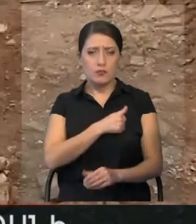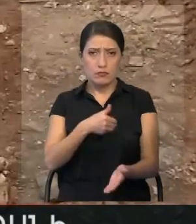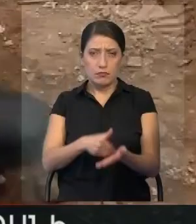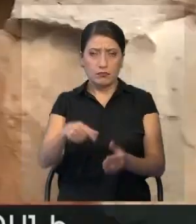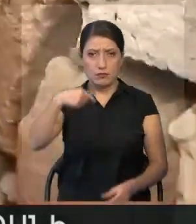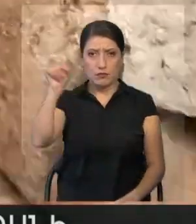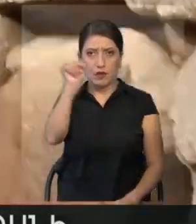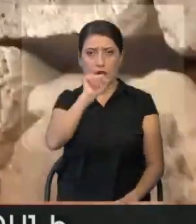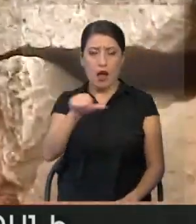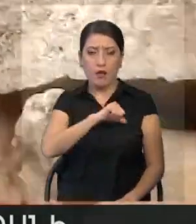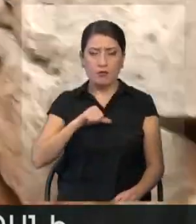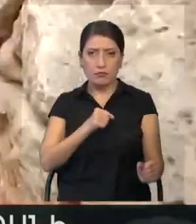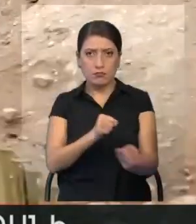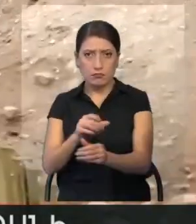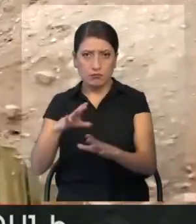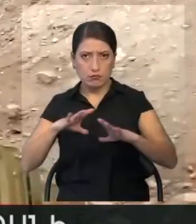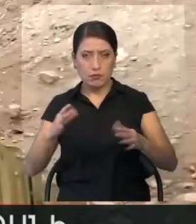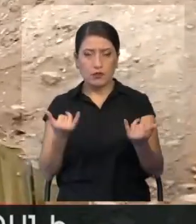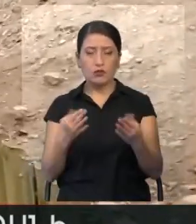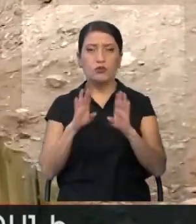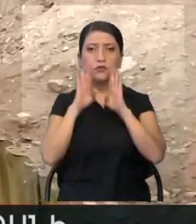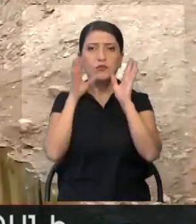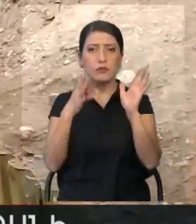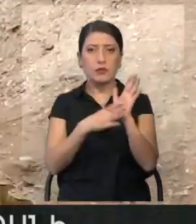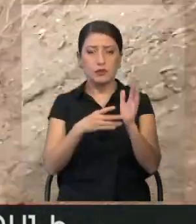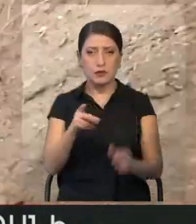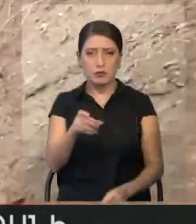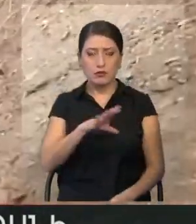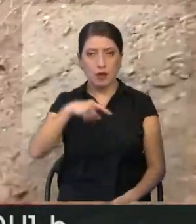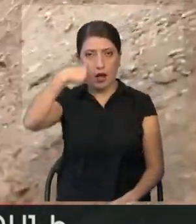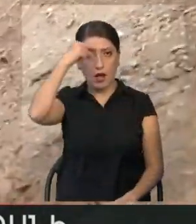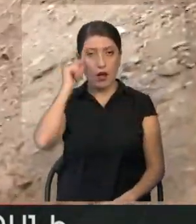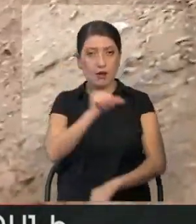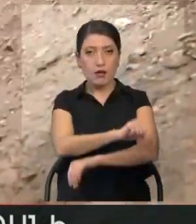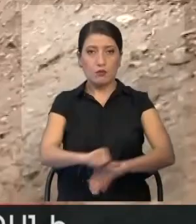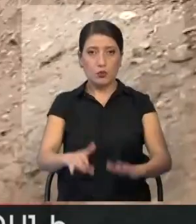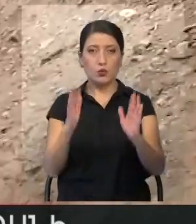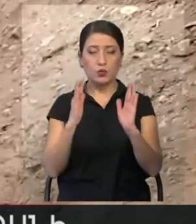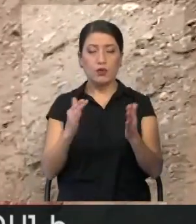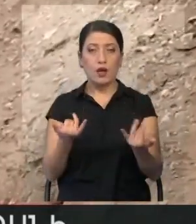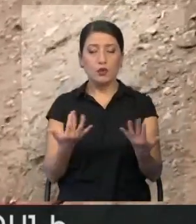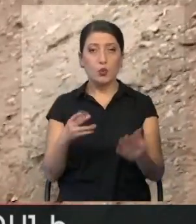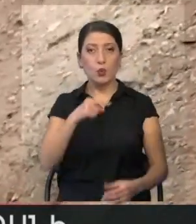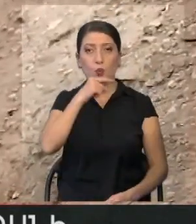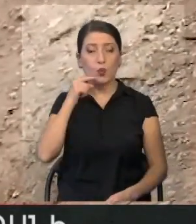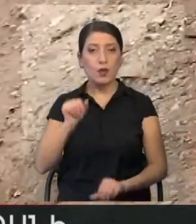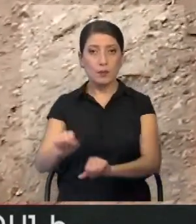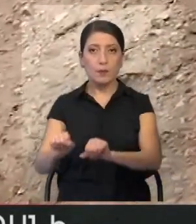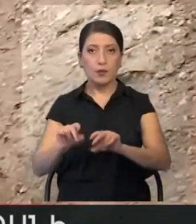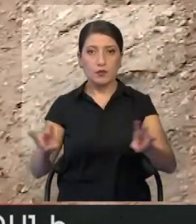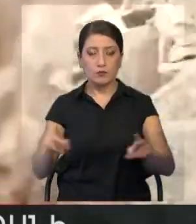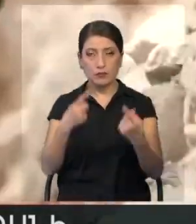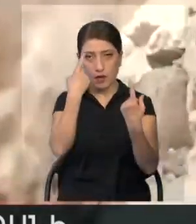զինուժի ստորաբաժանումները այսօր ժամը 9-ի սահմաններում կրակել են ադրբեջանական դիրքերի ուղությամբ։ Իդեպ այսօր Ռուսաստանի պաշտպանության նախարարությունն